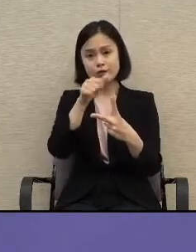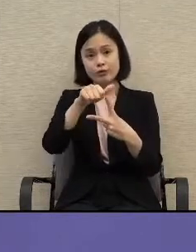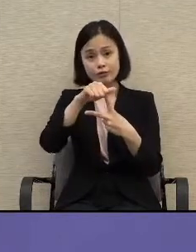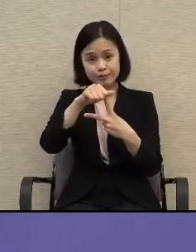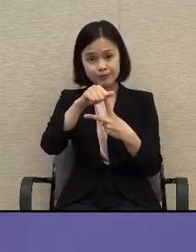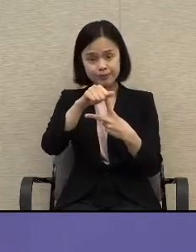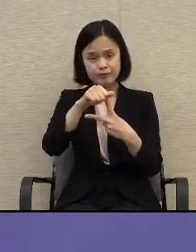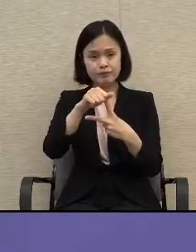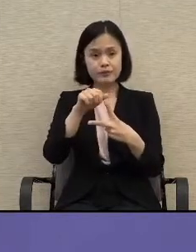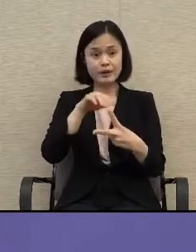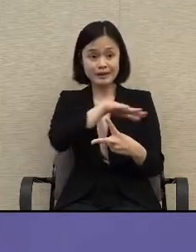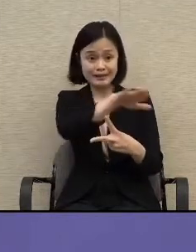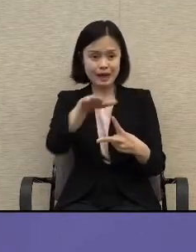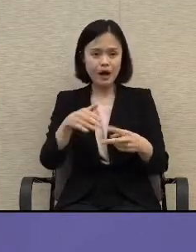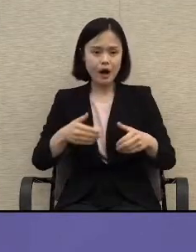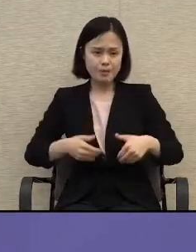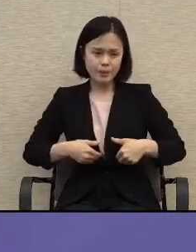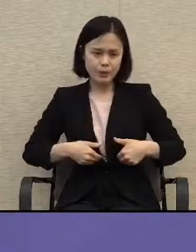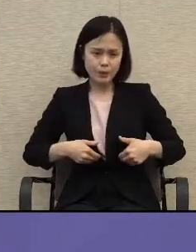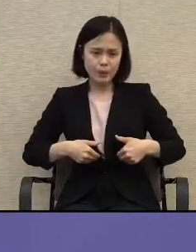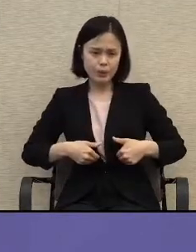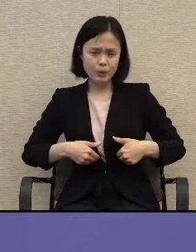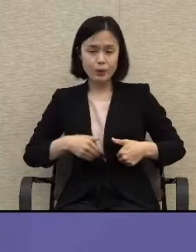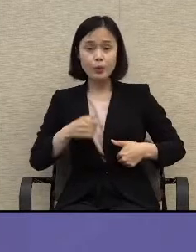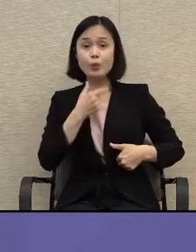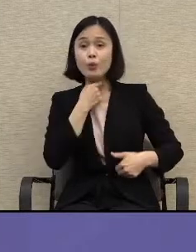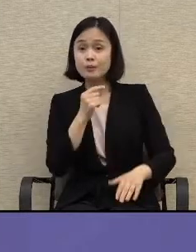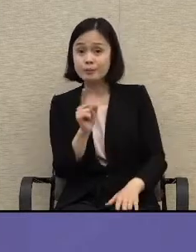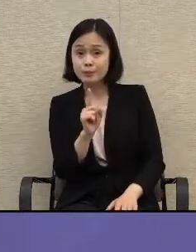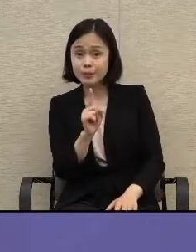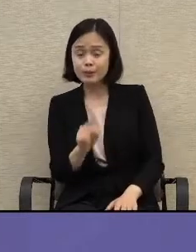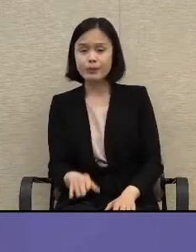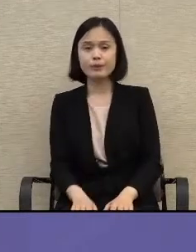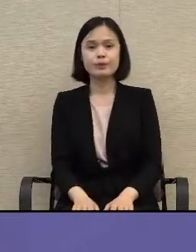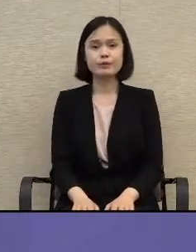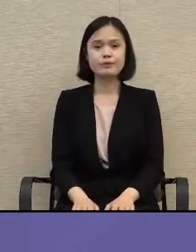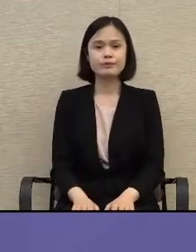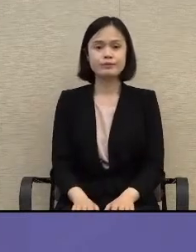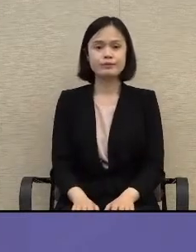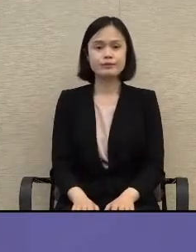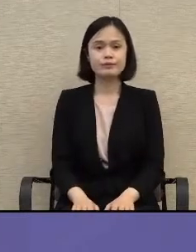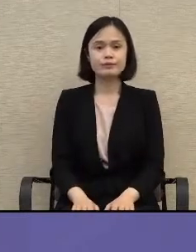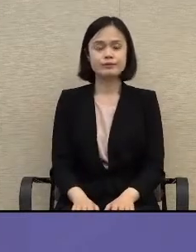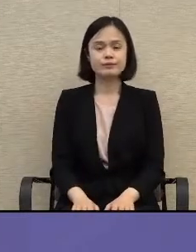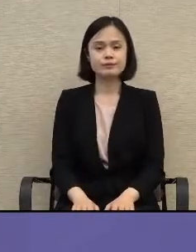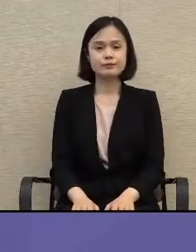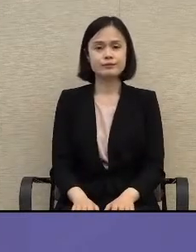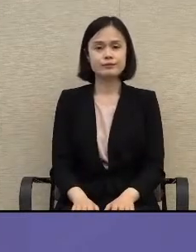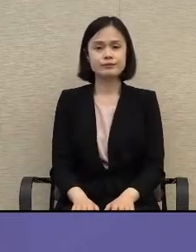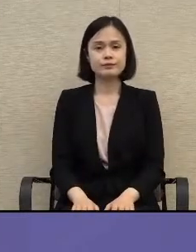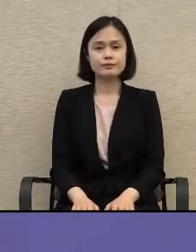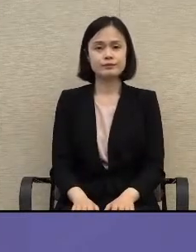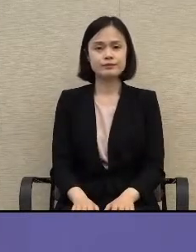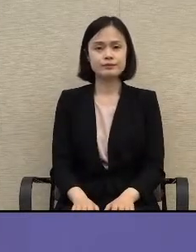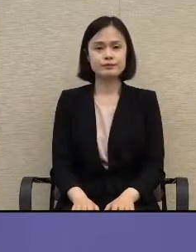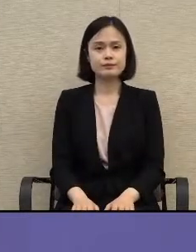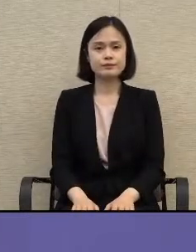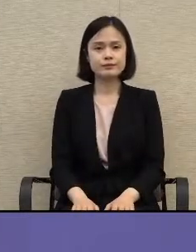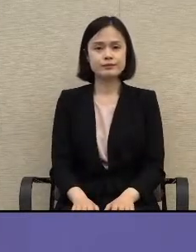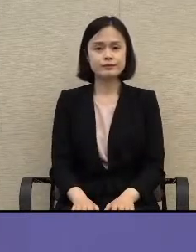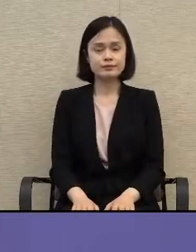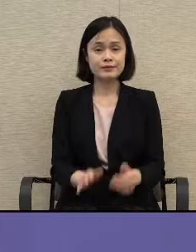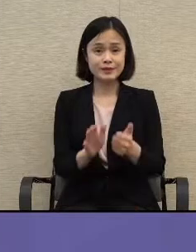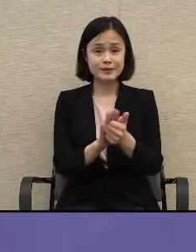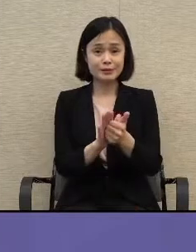모두가 필요하다라고 이야기하시는 것처럼 개별 인프라에 한정되는 것이 아니라 인프라라는 것이 여러 인프라가 함께